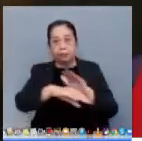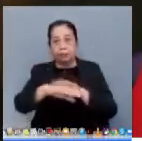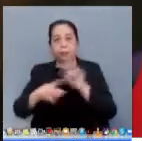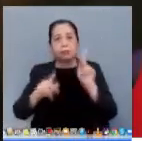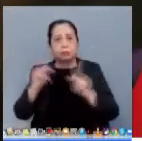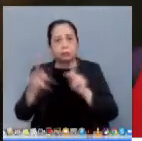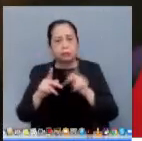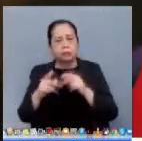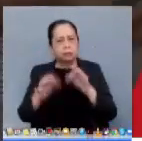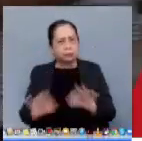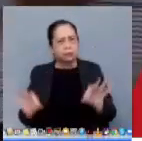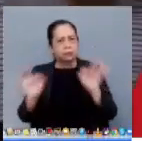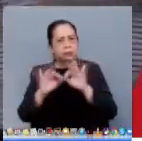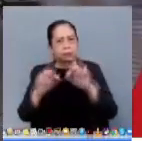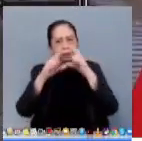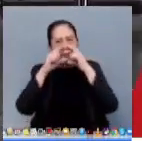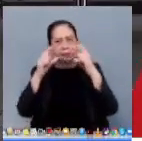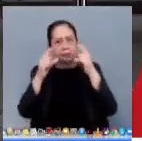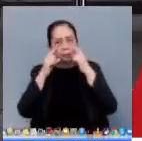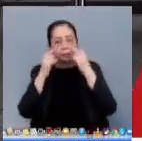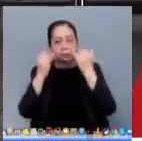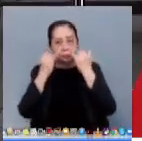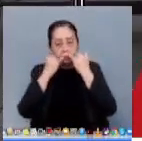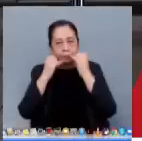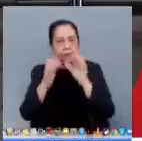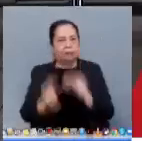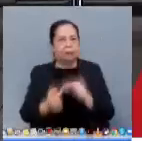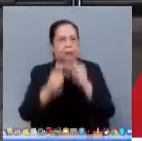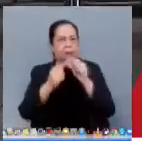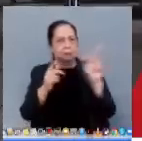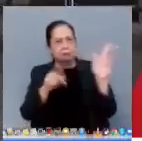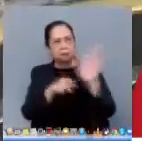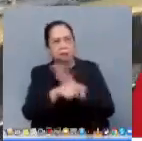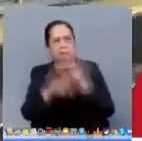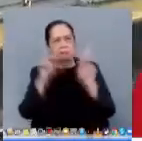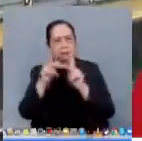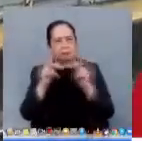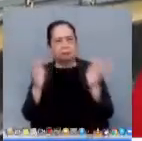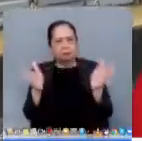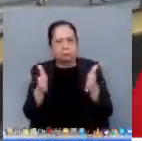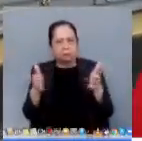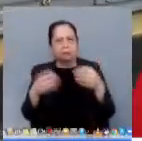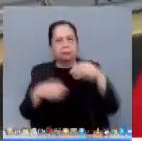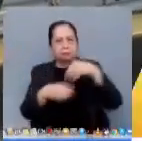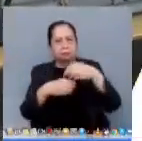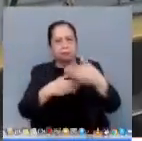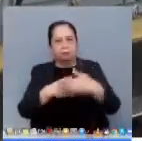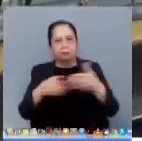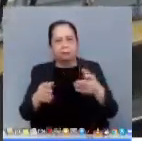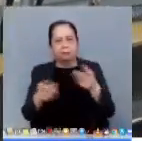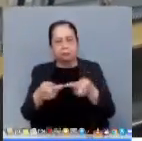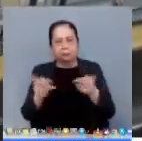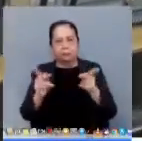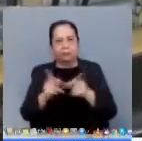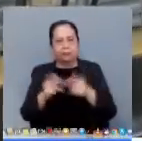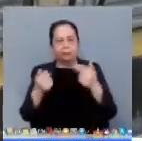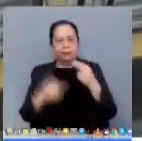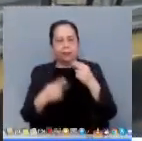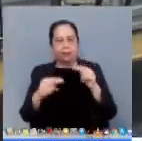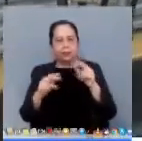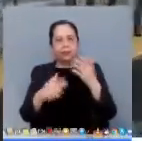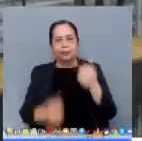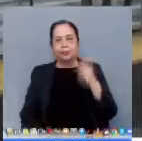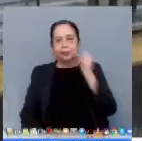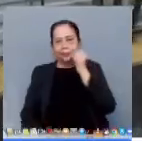mahalagang magsuot ng face mask, lalo na sa matatao at kulob na lugar. Yan ang unang balita. Sandra Aguinaldo,